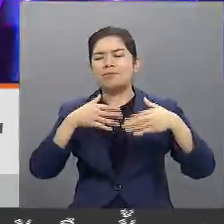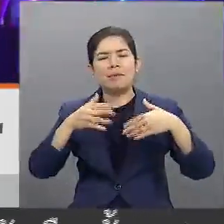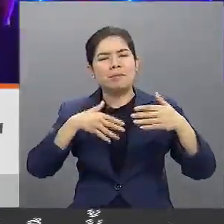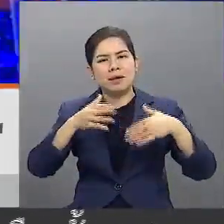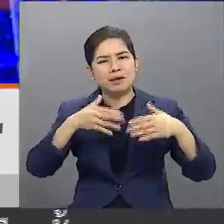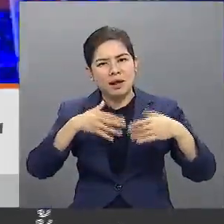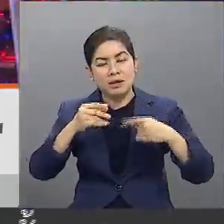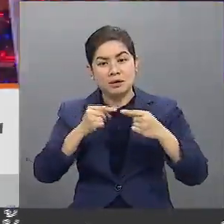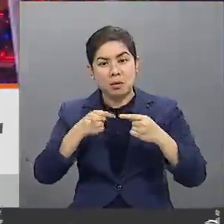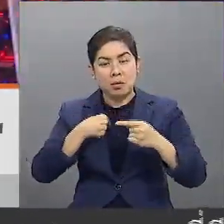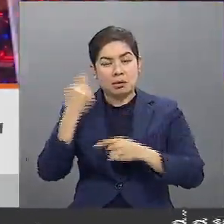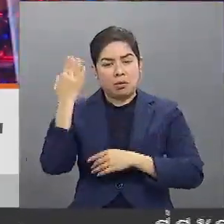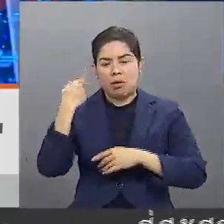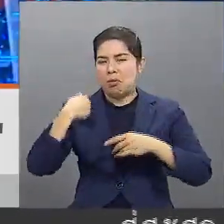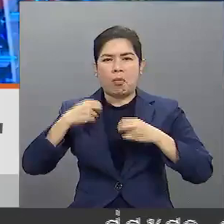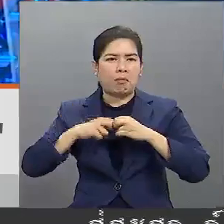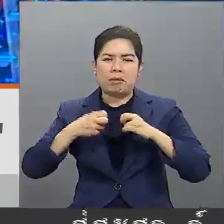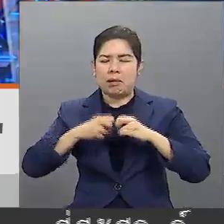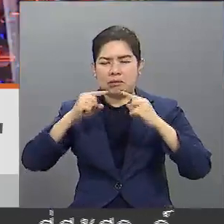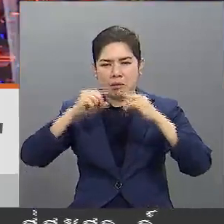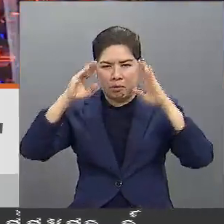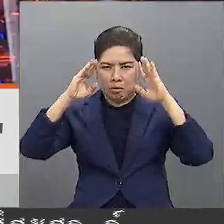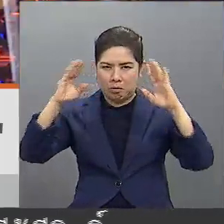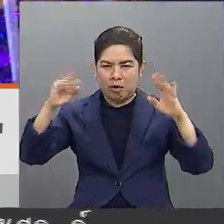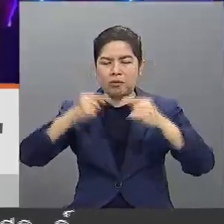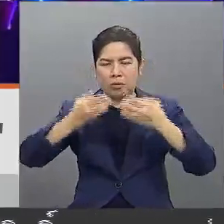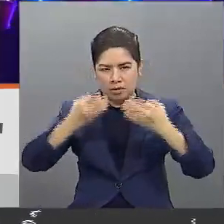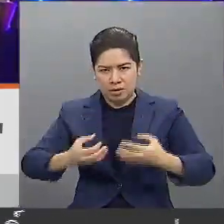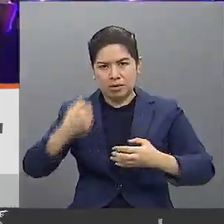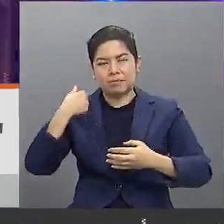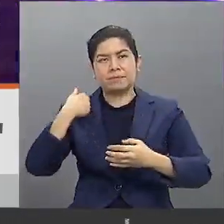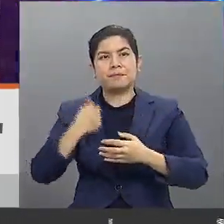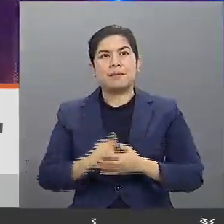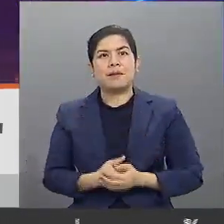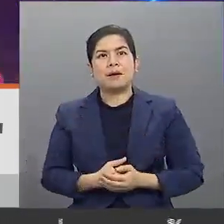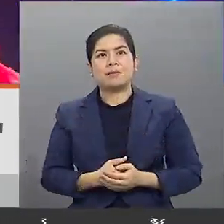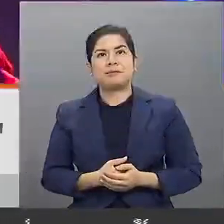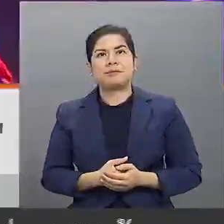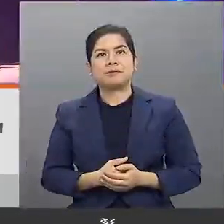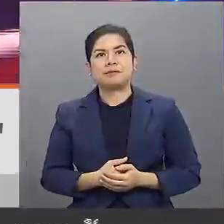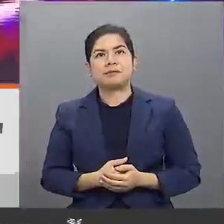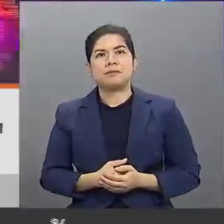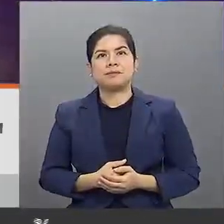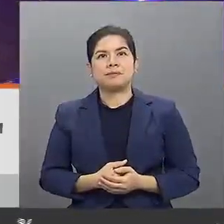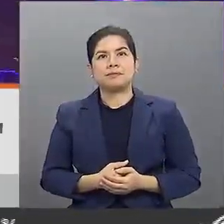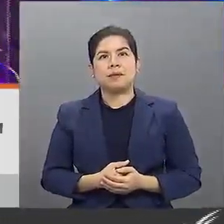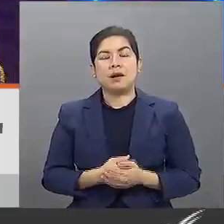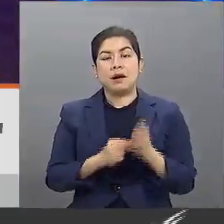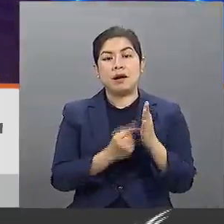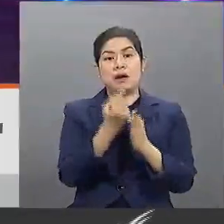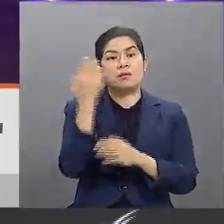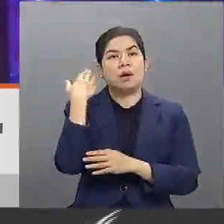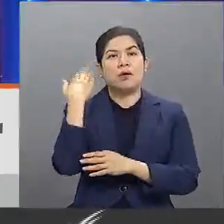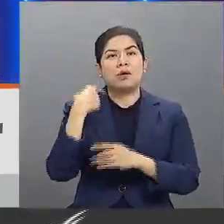อดทนมาแล้วมาก ไม่รู้นะเข้าไปหาหางเครื่องตอนนั้นพี่ไป ไม่นับตั้งแต่ก่อนเข้าวงการที่กว่าจะได้เพล